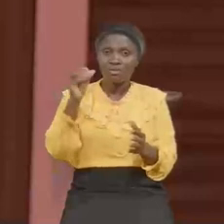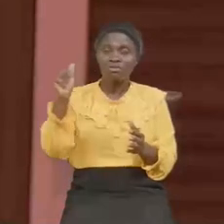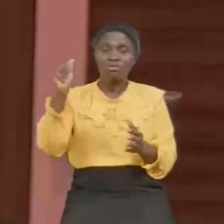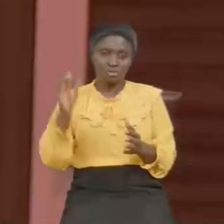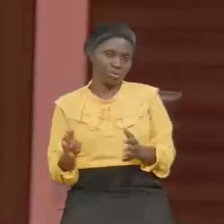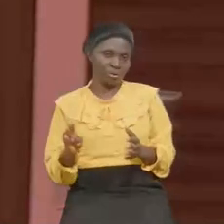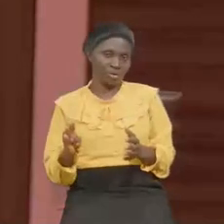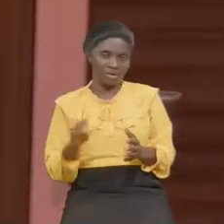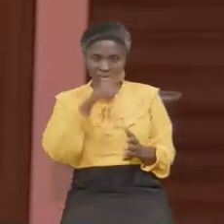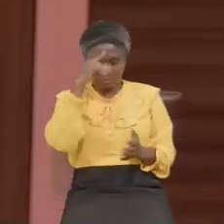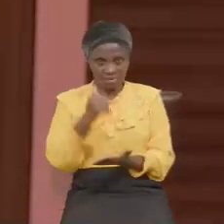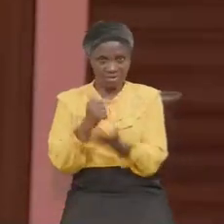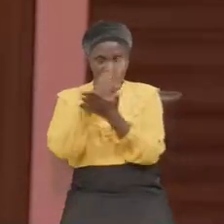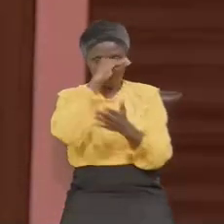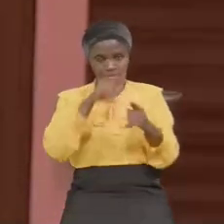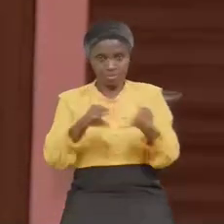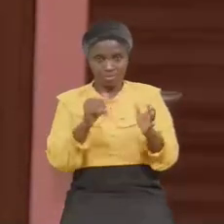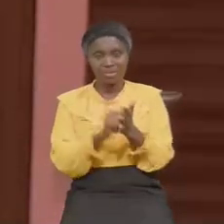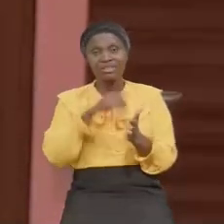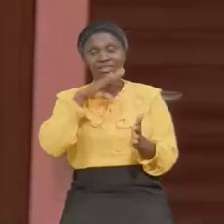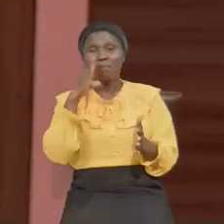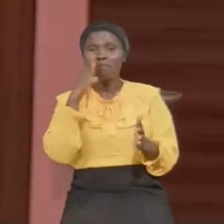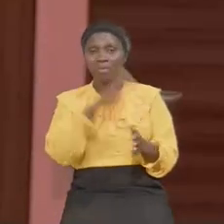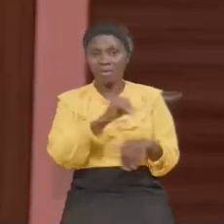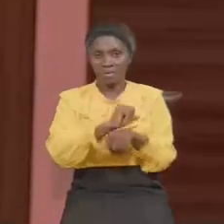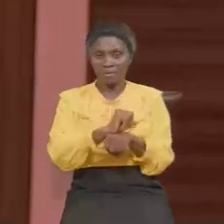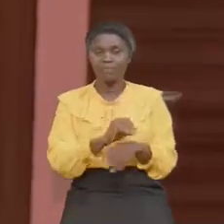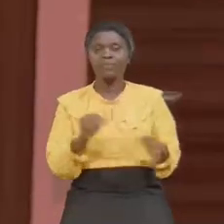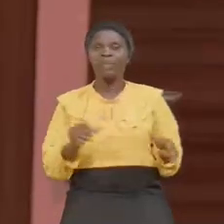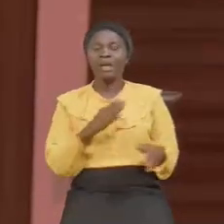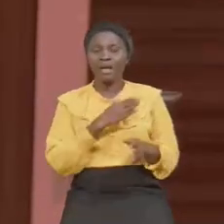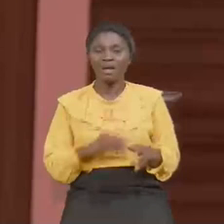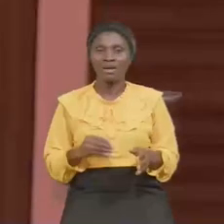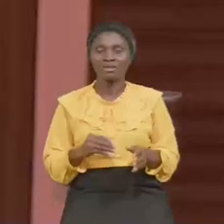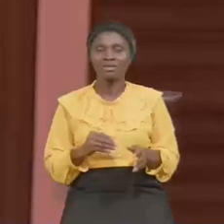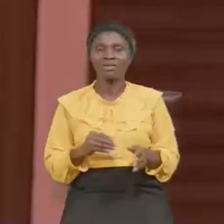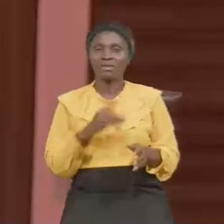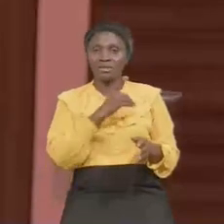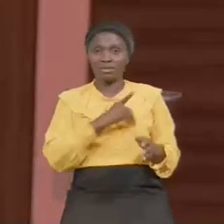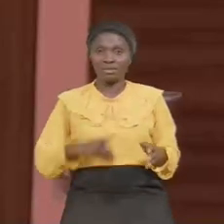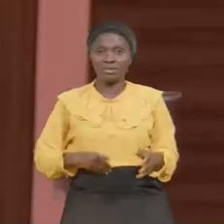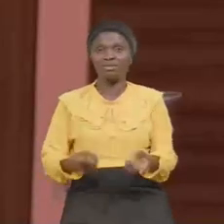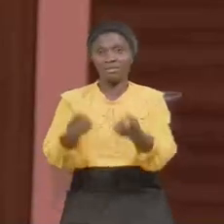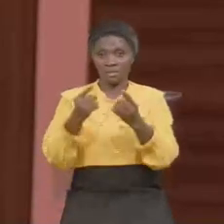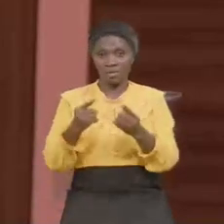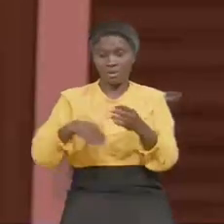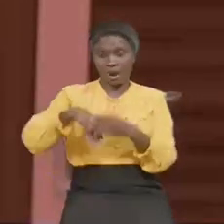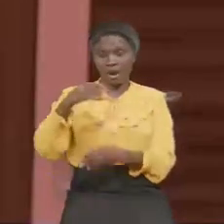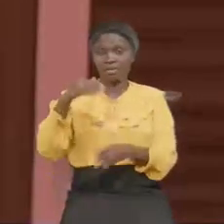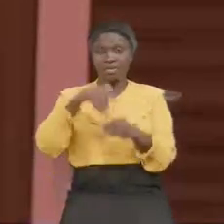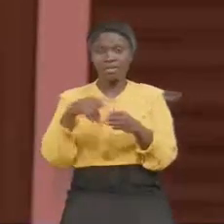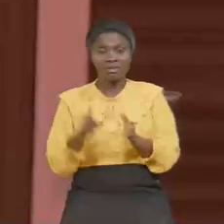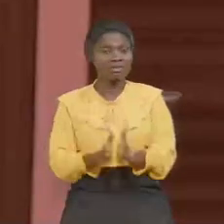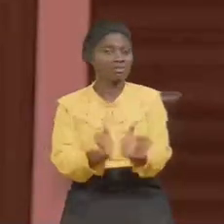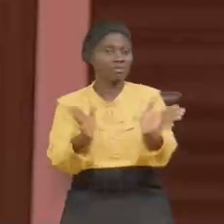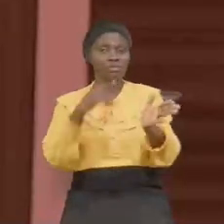est sorti clairement, il est sorti publiquement, et il est sorti, il a dit, j'ai péché, tu dois sortir comme